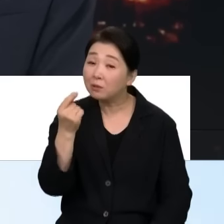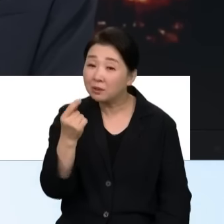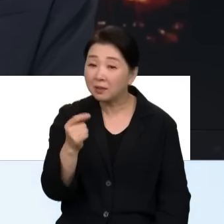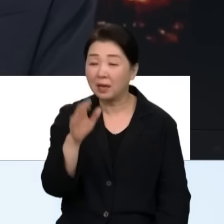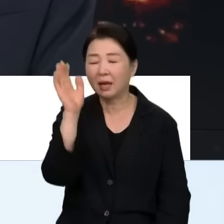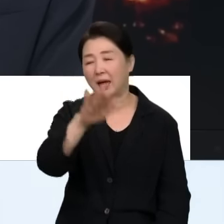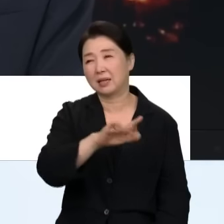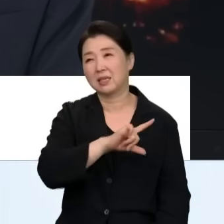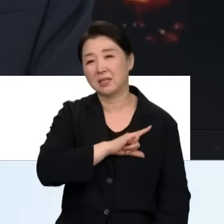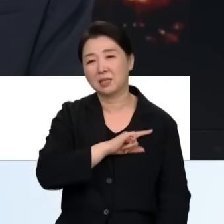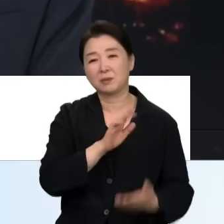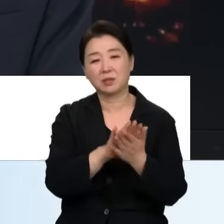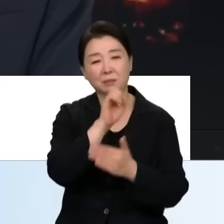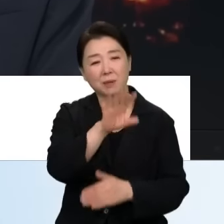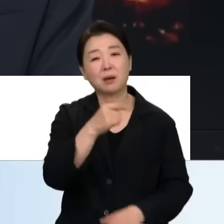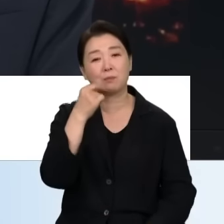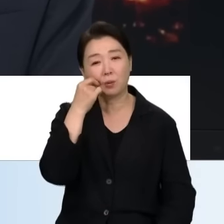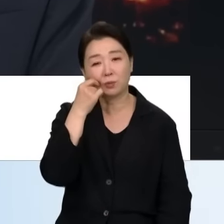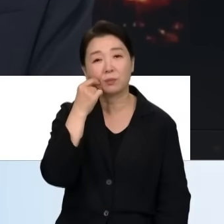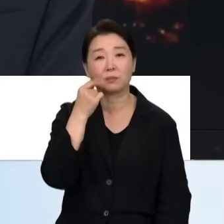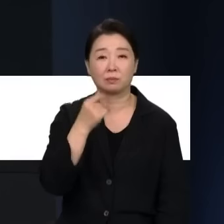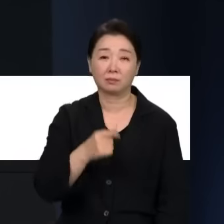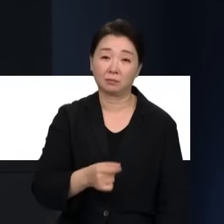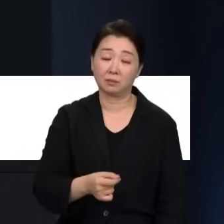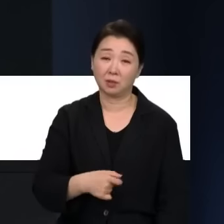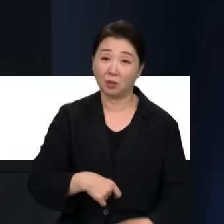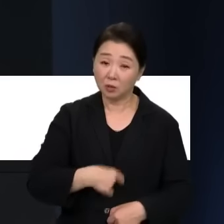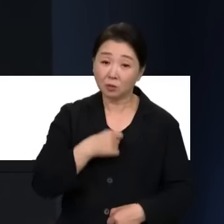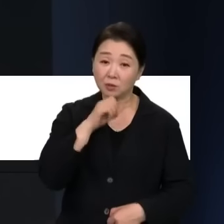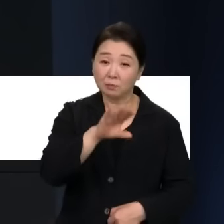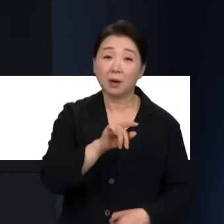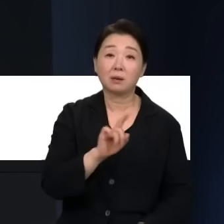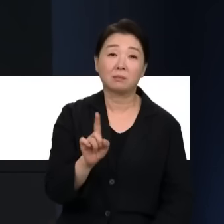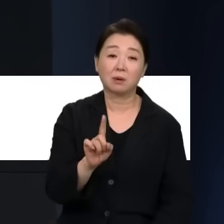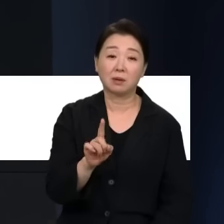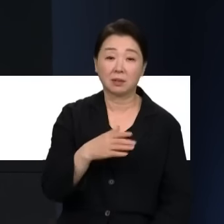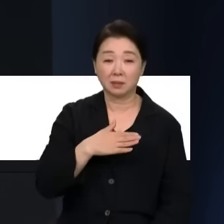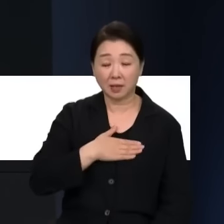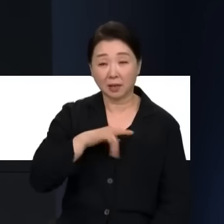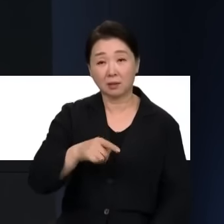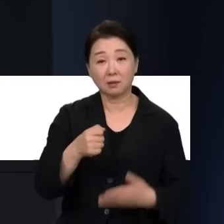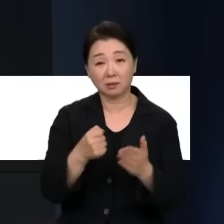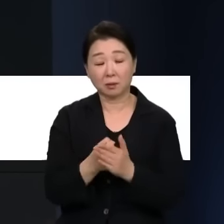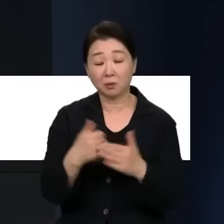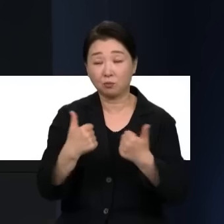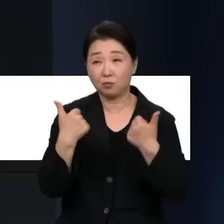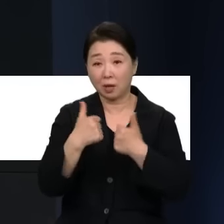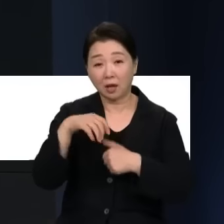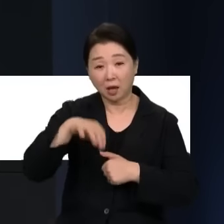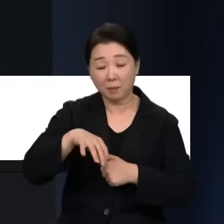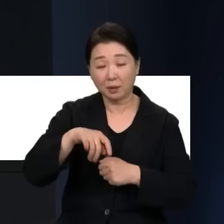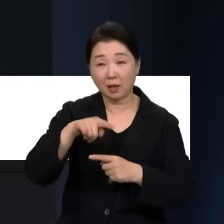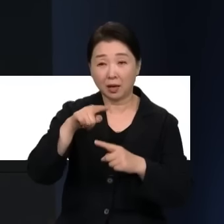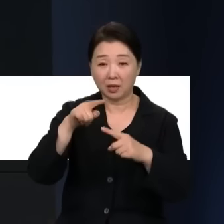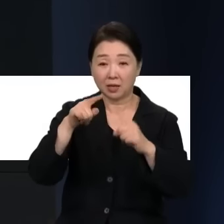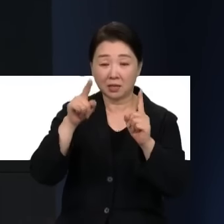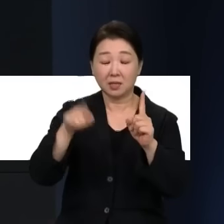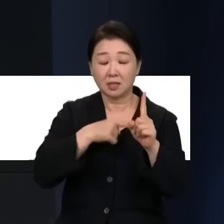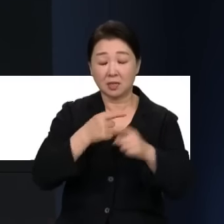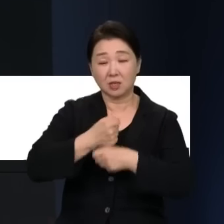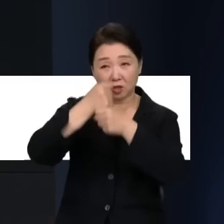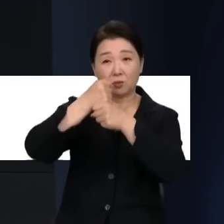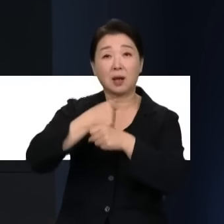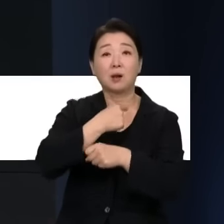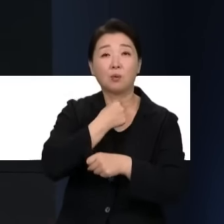아휴 이름을 제가 직접 말씀드릴 순 없지만 솔직히 말씀드리면 제가 이것 때문에 국회 앞에 가서 1인 시위까지 하려고